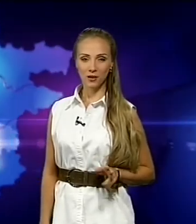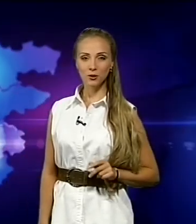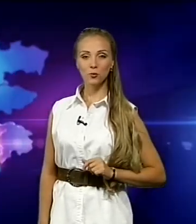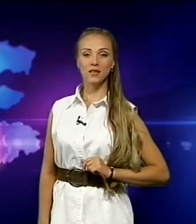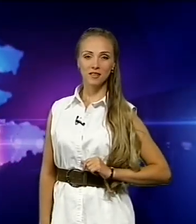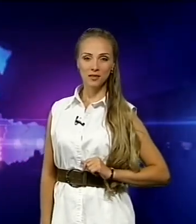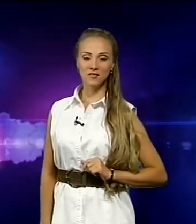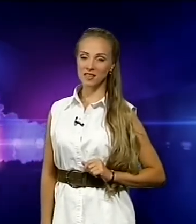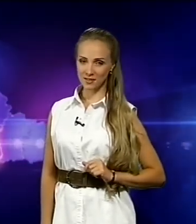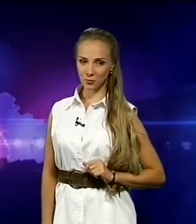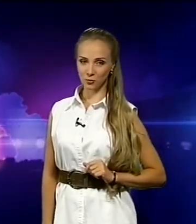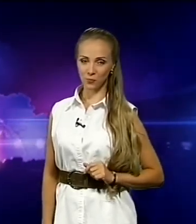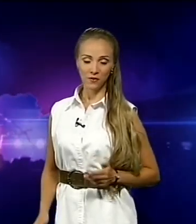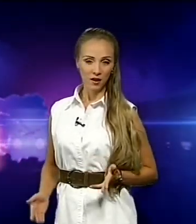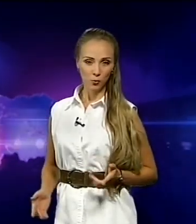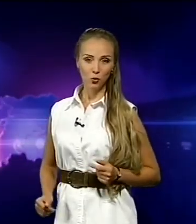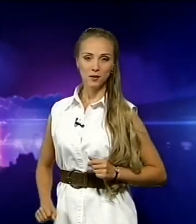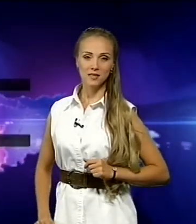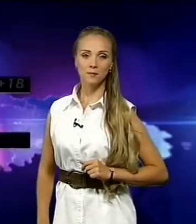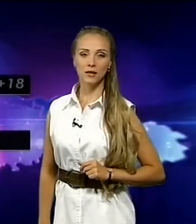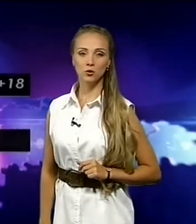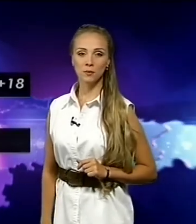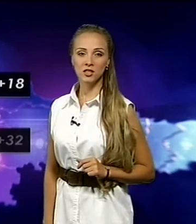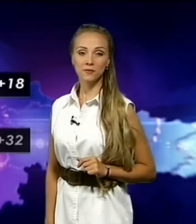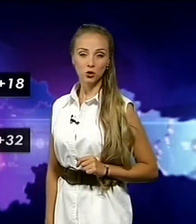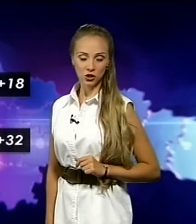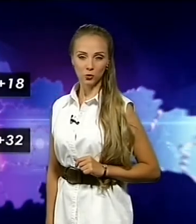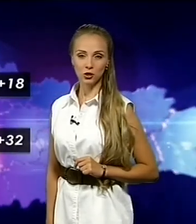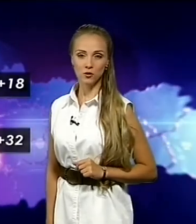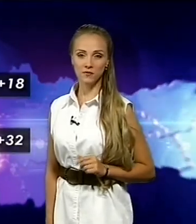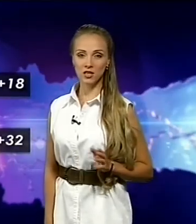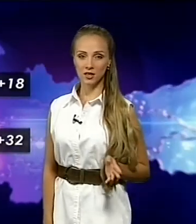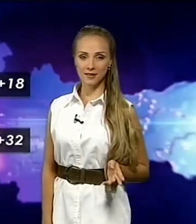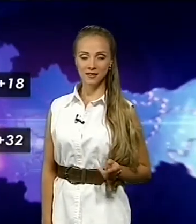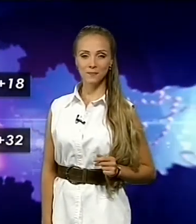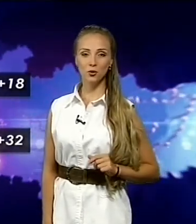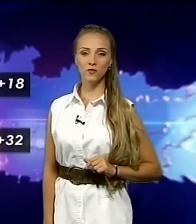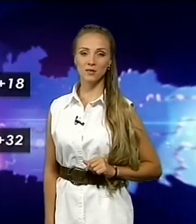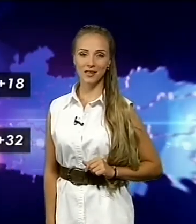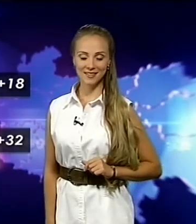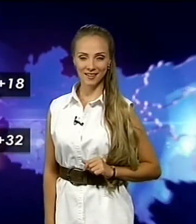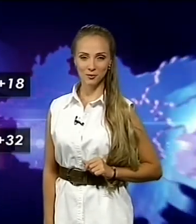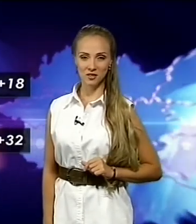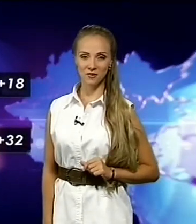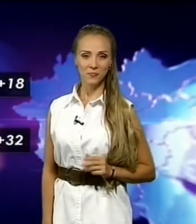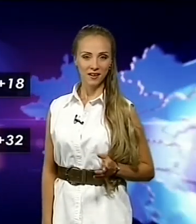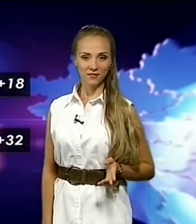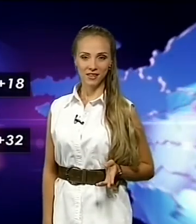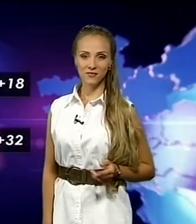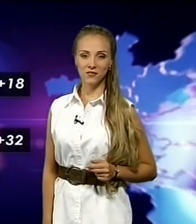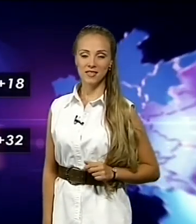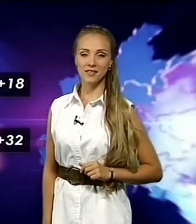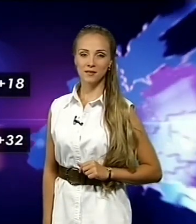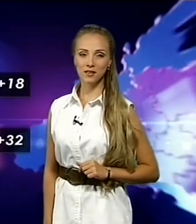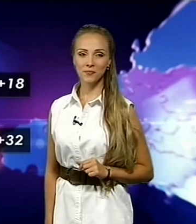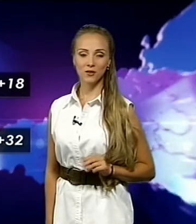від 0 до 5 метрів за секунду. По області температура повітря вночі очікується від 13 до 18 градусів. Вдень –